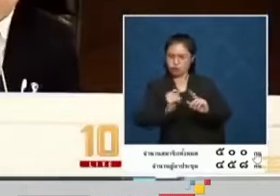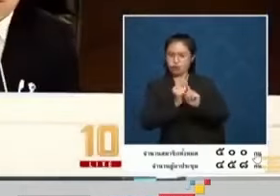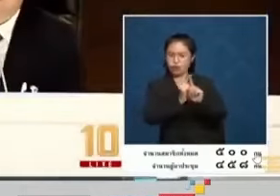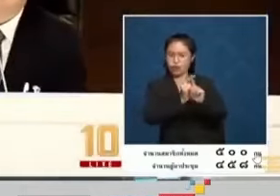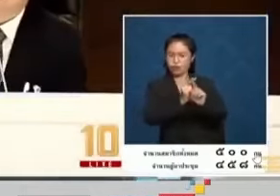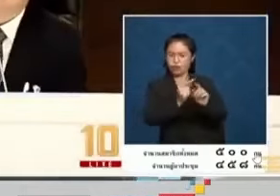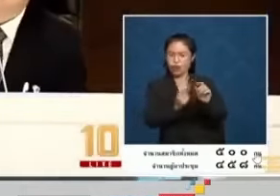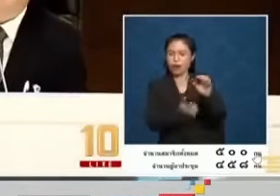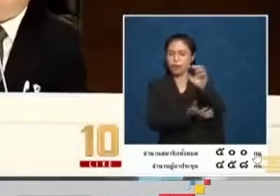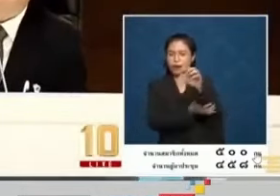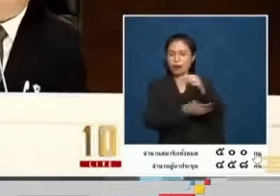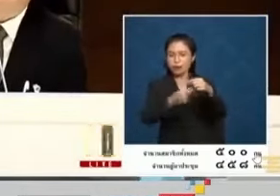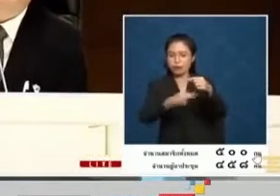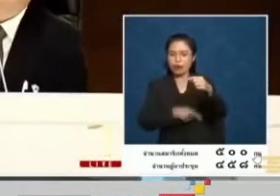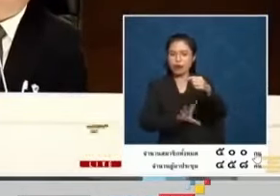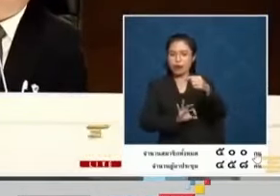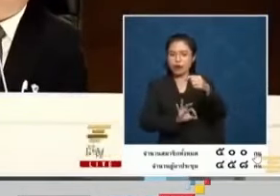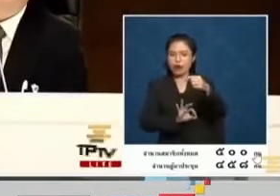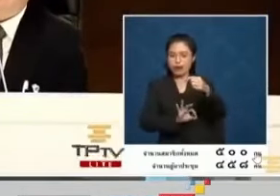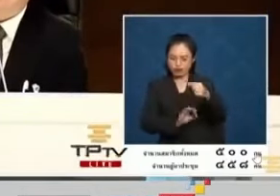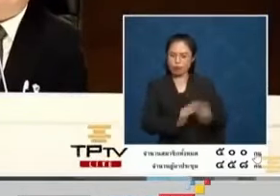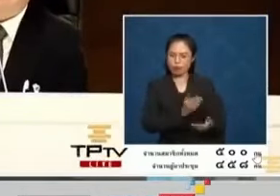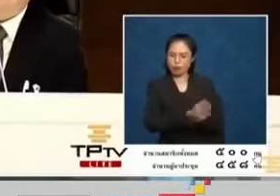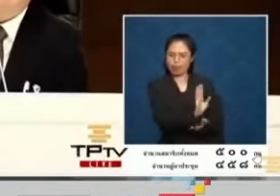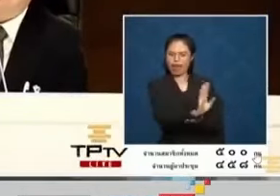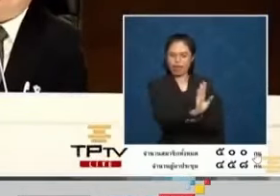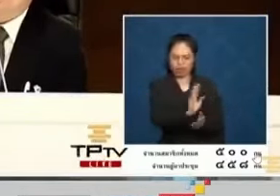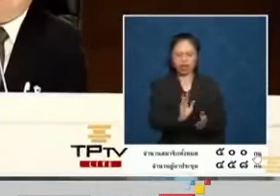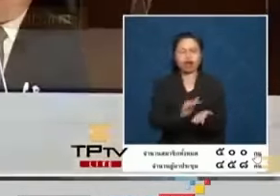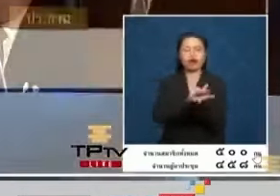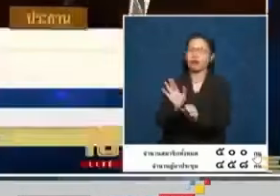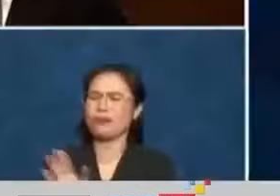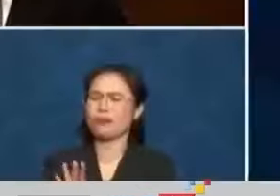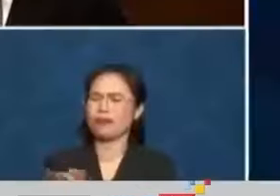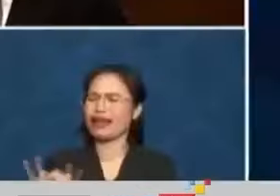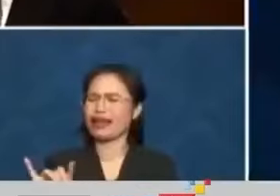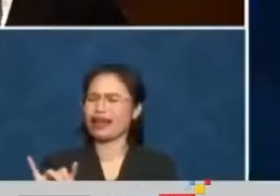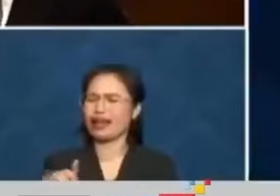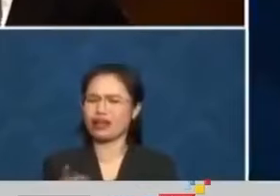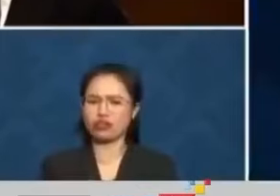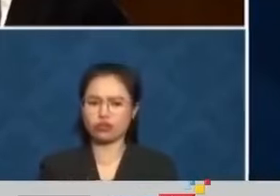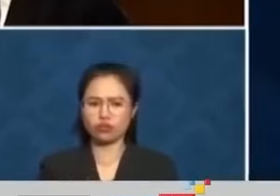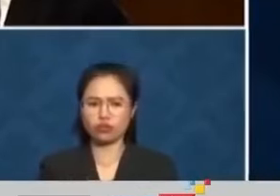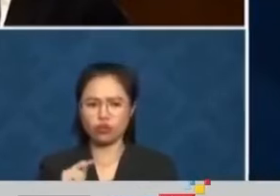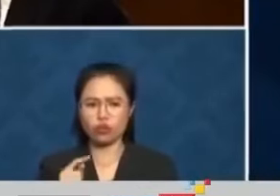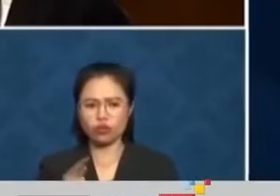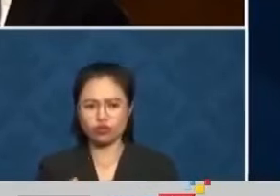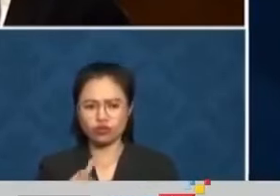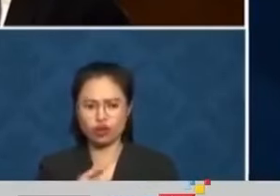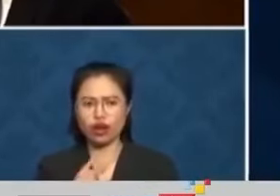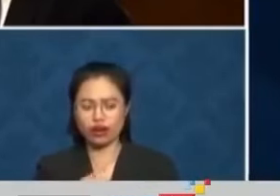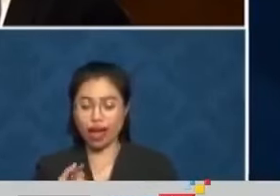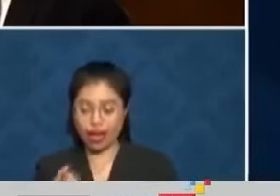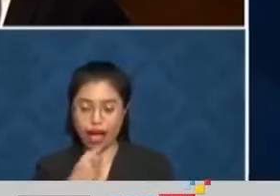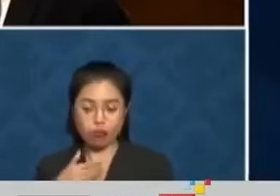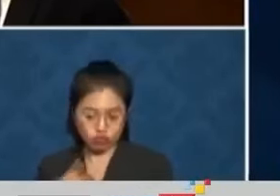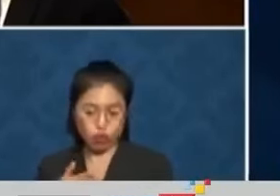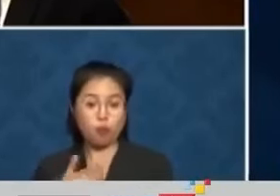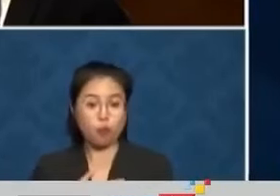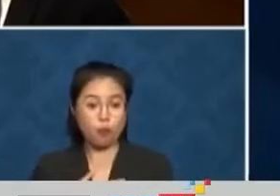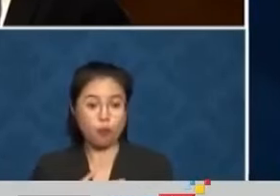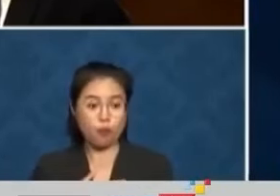งเถอะไอ้หนูแล้วลองดูภาพเหตุการณ์บรรยากาศช่วงนี้ต่อไปเลยนะฮะ นั้นขอเป็นประเด็นที่ถามผมนะครับ ทีนี้ท่านประธานเนี่ย